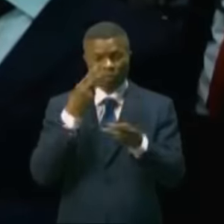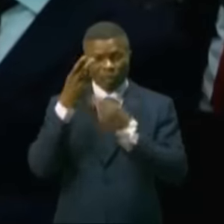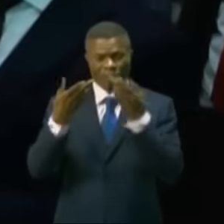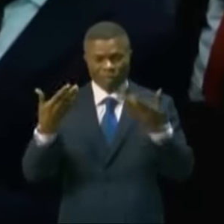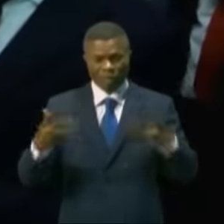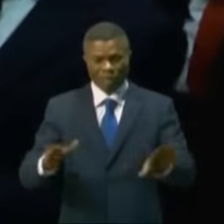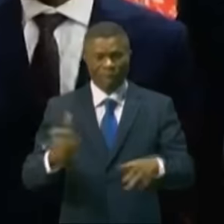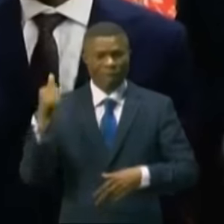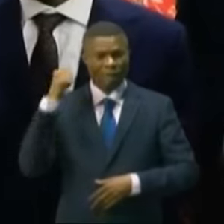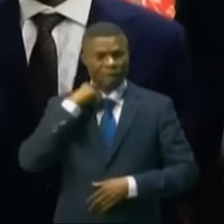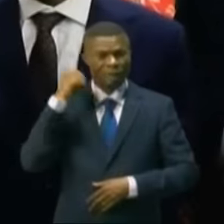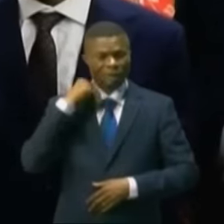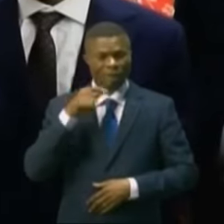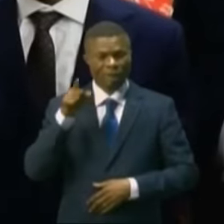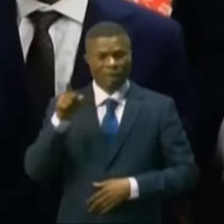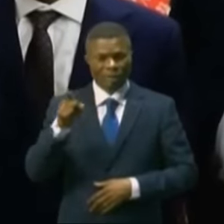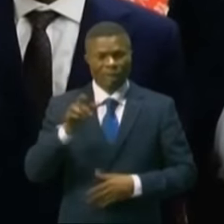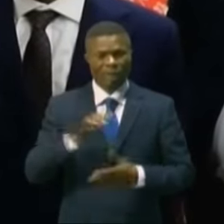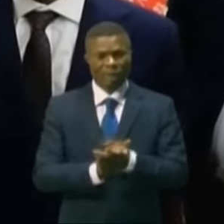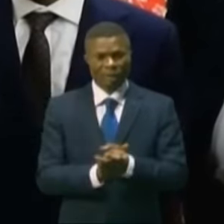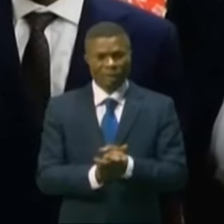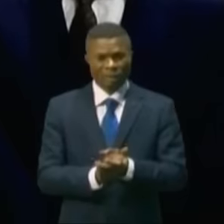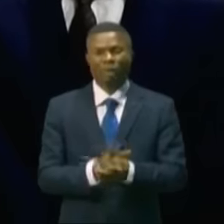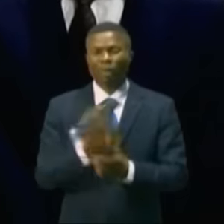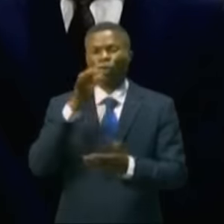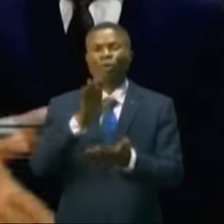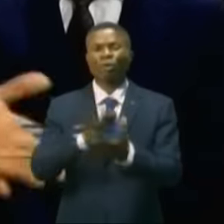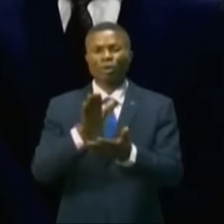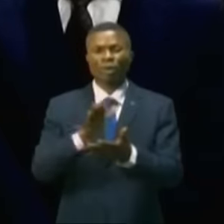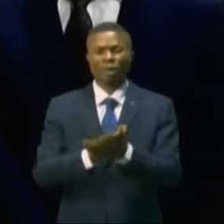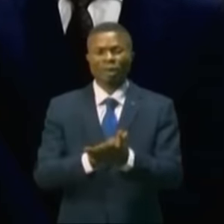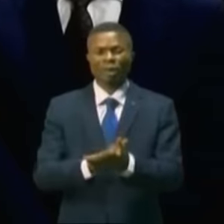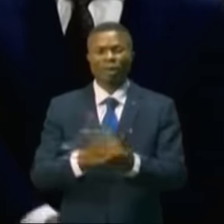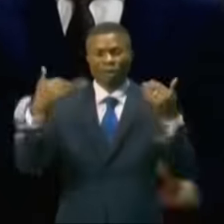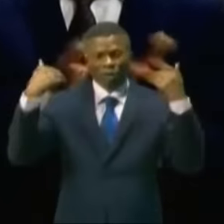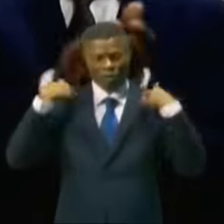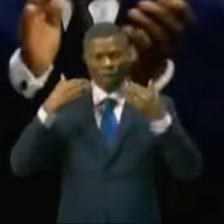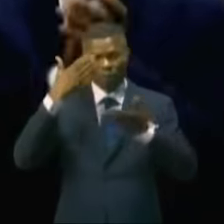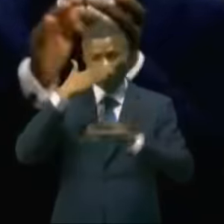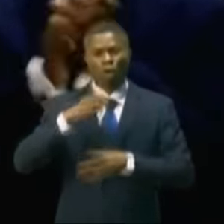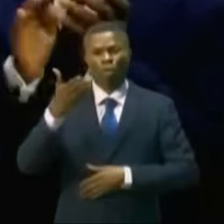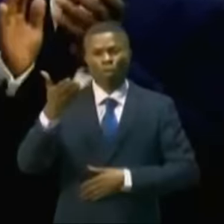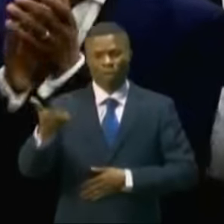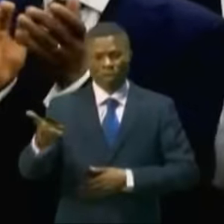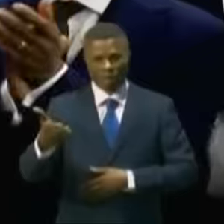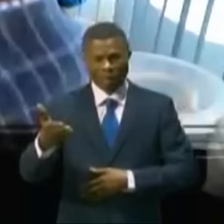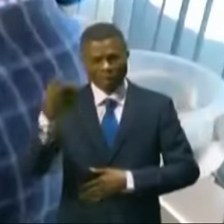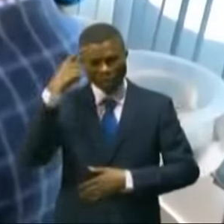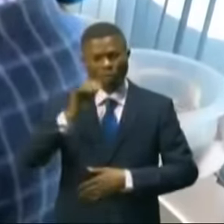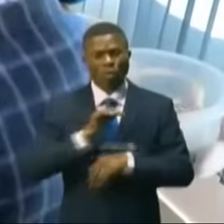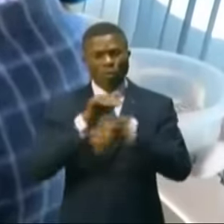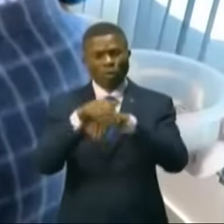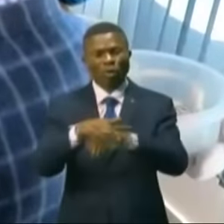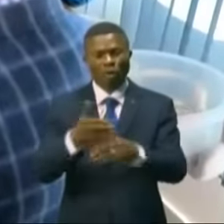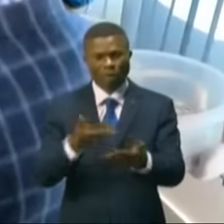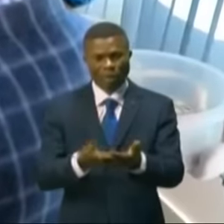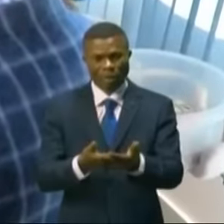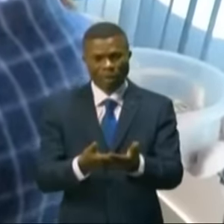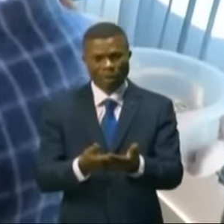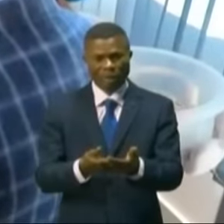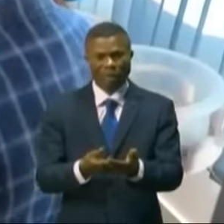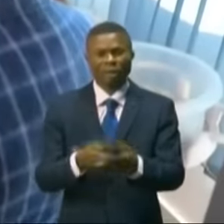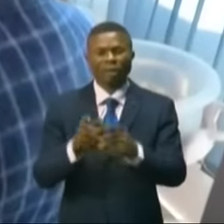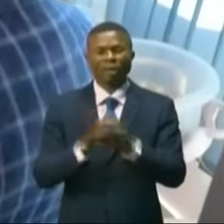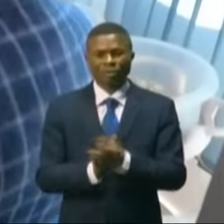le docteur Bruno Nyenge a exprimé ses félicitations au comité de gestion de l'UNILU pour son engagement et son